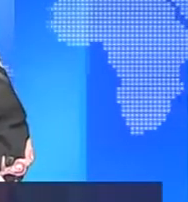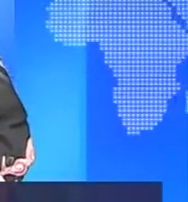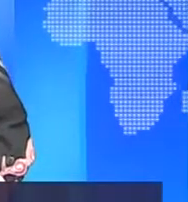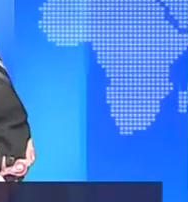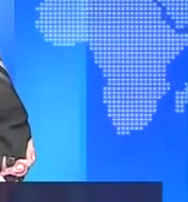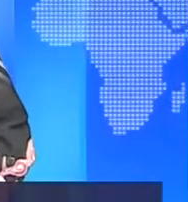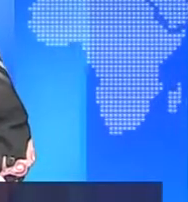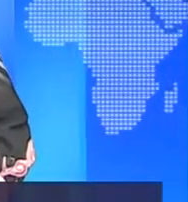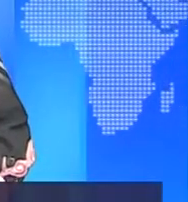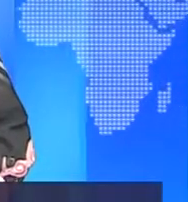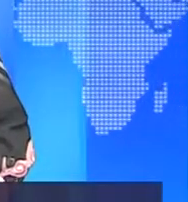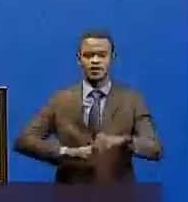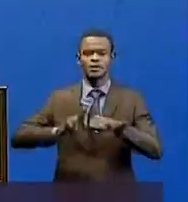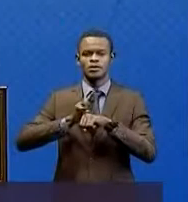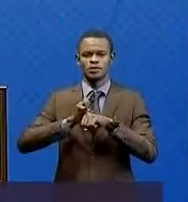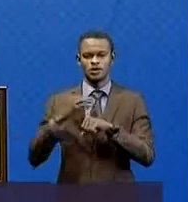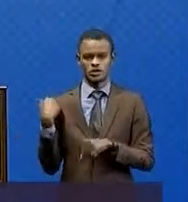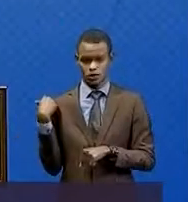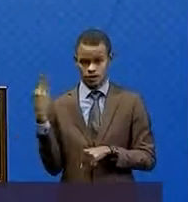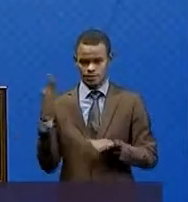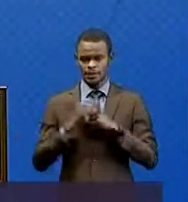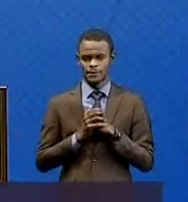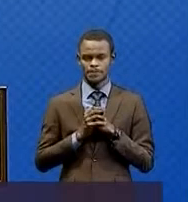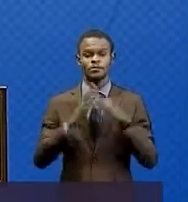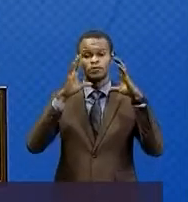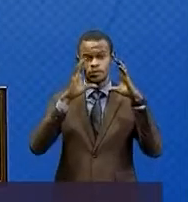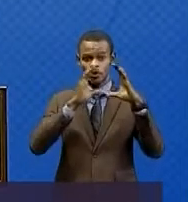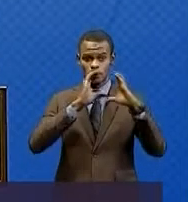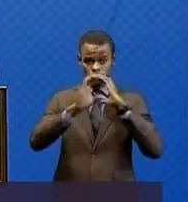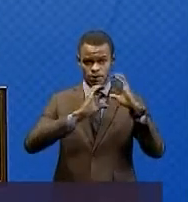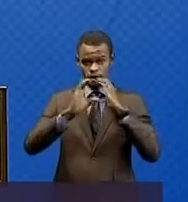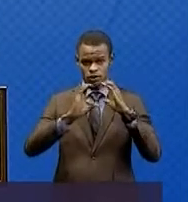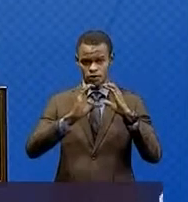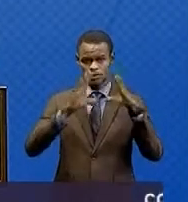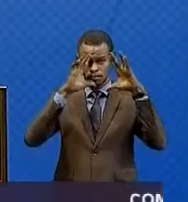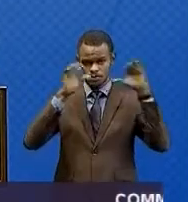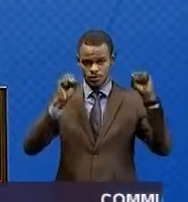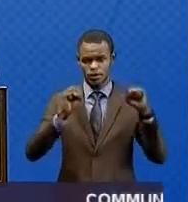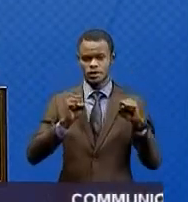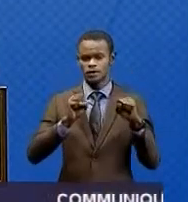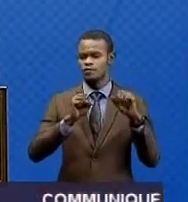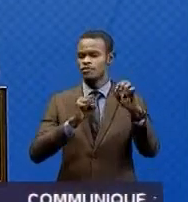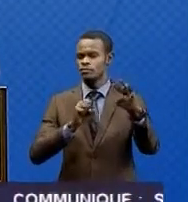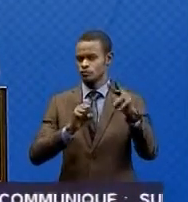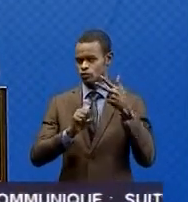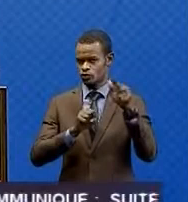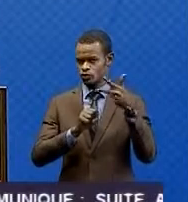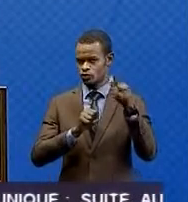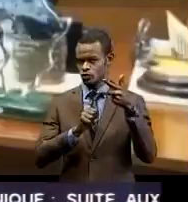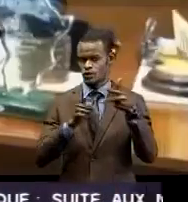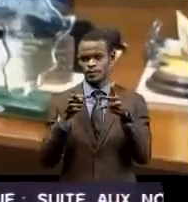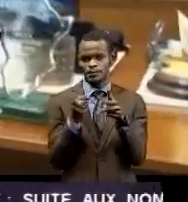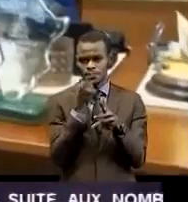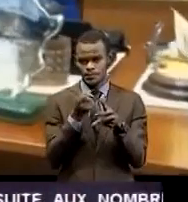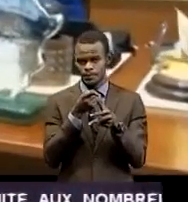gouvernement, Patrick Muyaya. La communication du président de la République comportait trois points principaux, à savoir